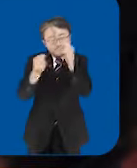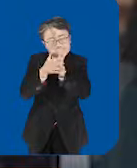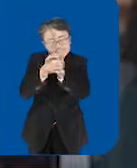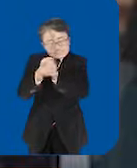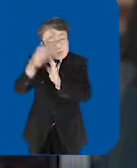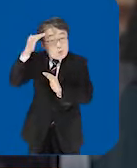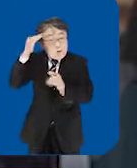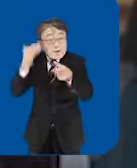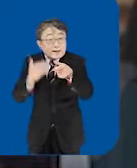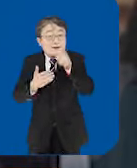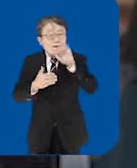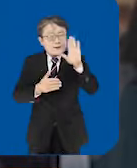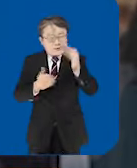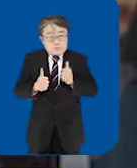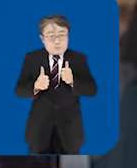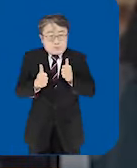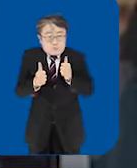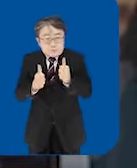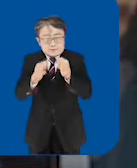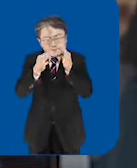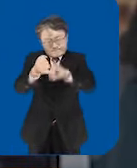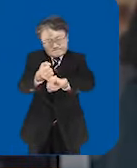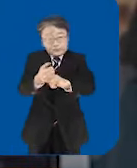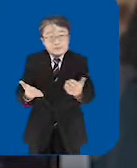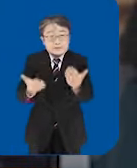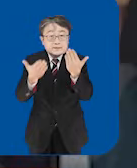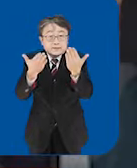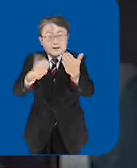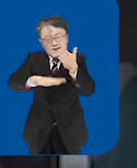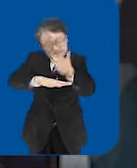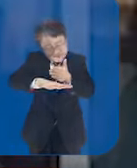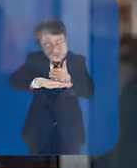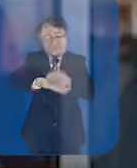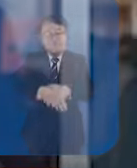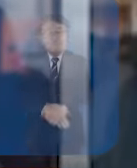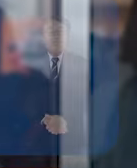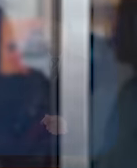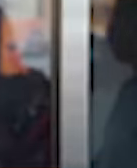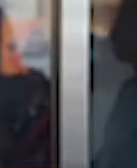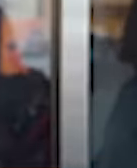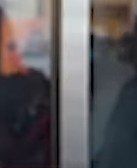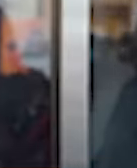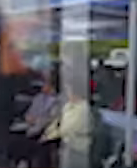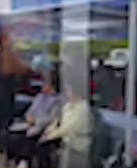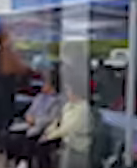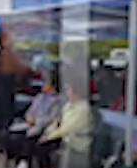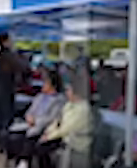만들어서 친근감 있는 케이워터가 되도록 열심히 노력하도록 하겠습니다 고맙습니다